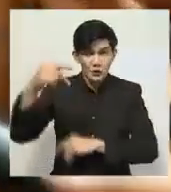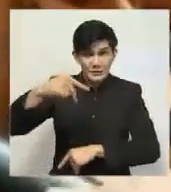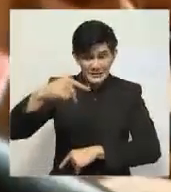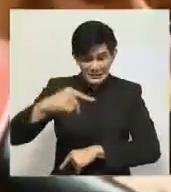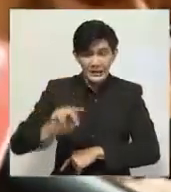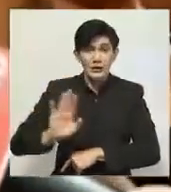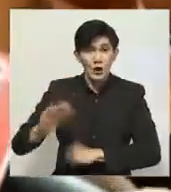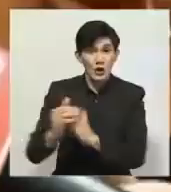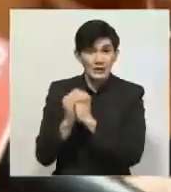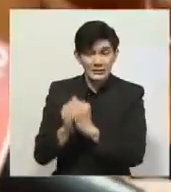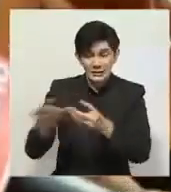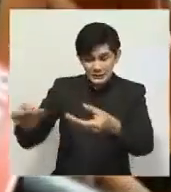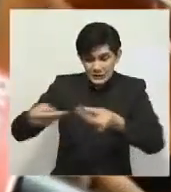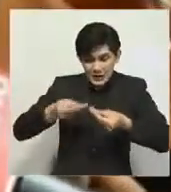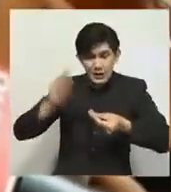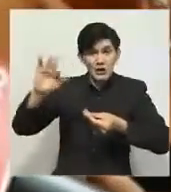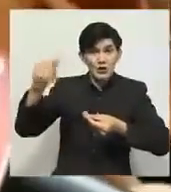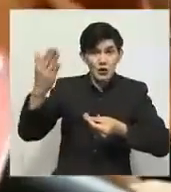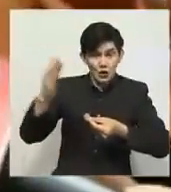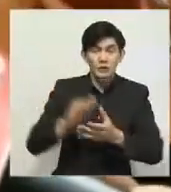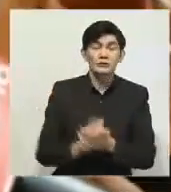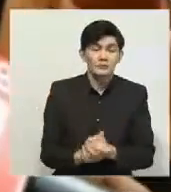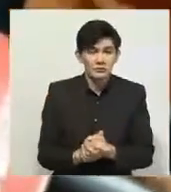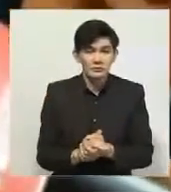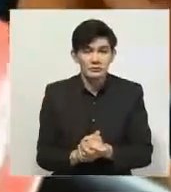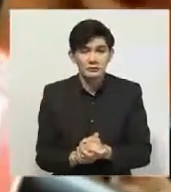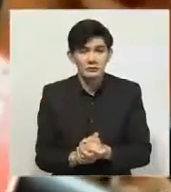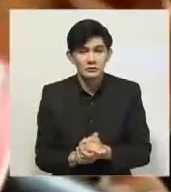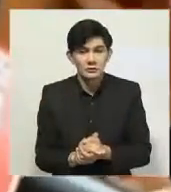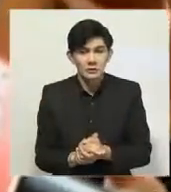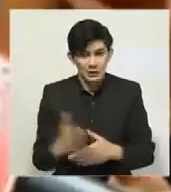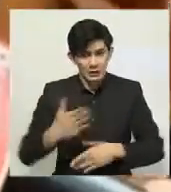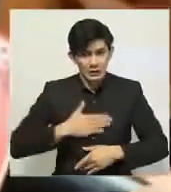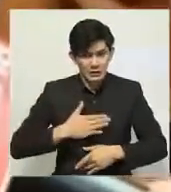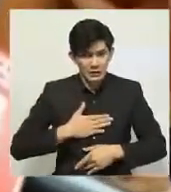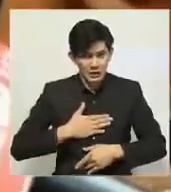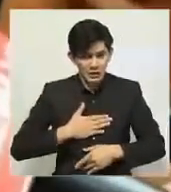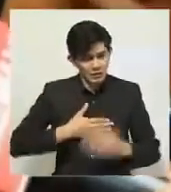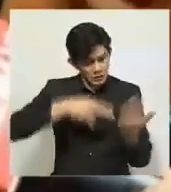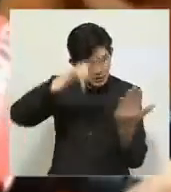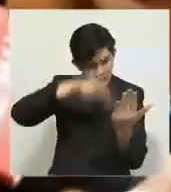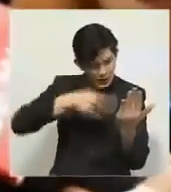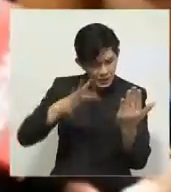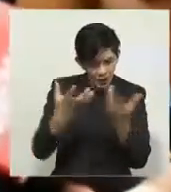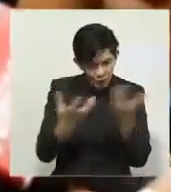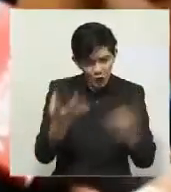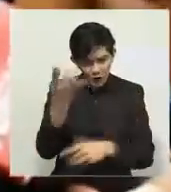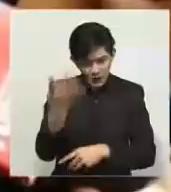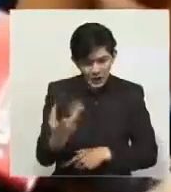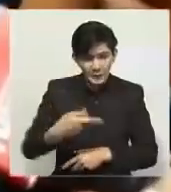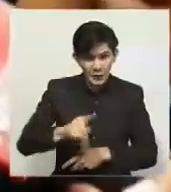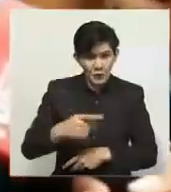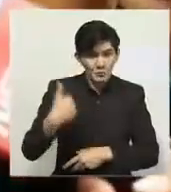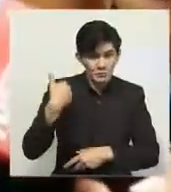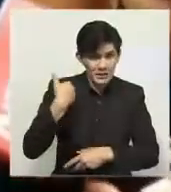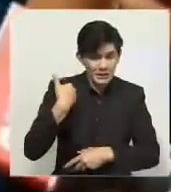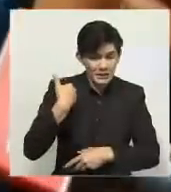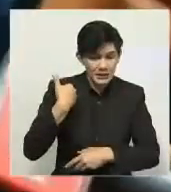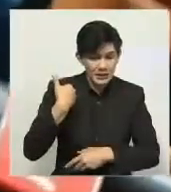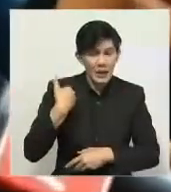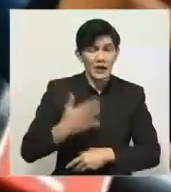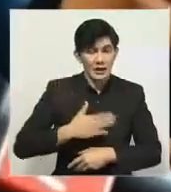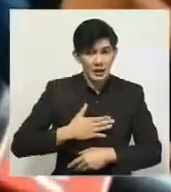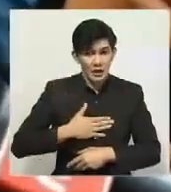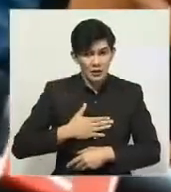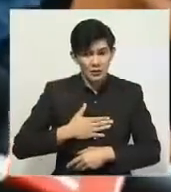ษที่เขามีมาให้ก่อนที่เขาจะเดินทางมาถ้าเราพิจารณาแล้วดูแล้วอุปกรณ์เขามีประโยชน์นะครับเ